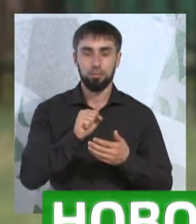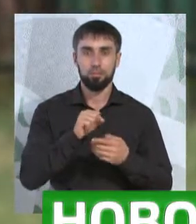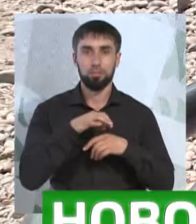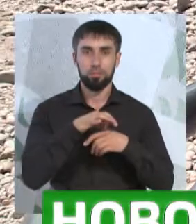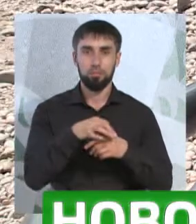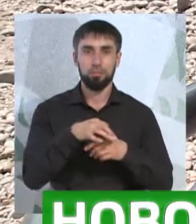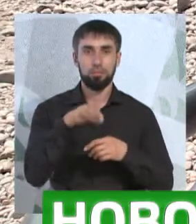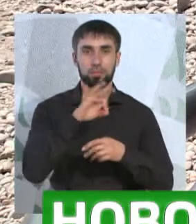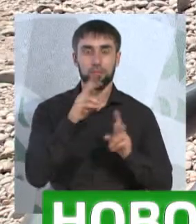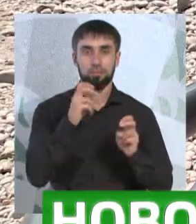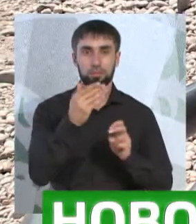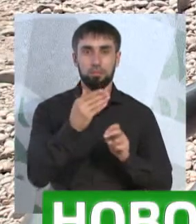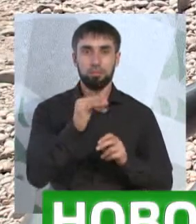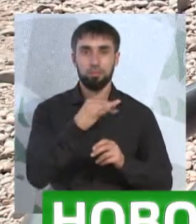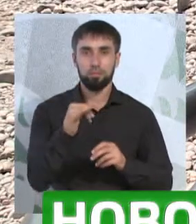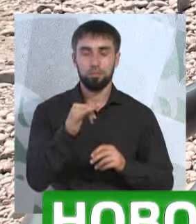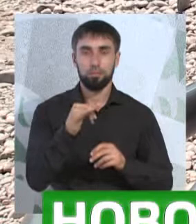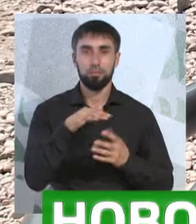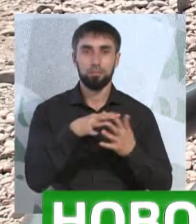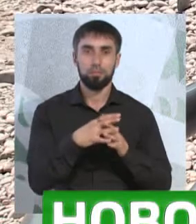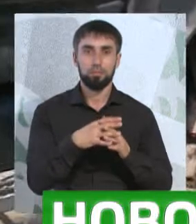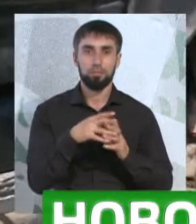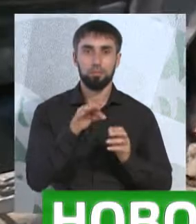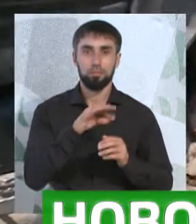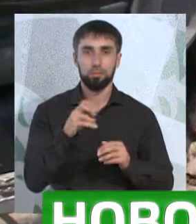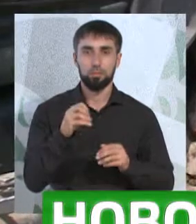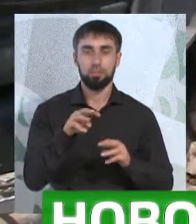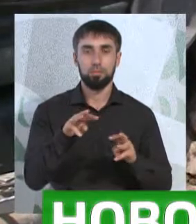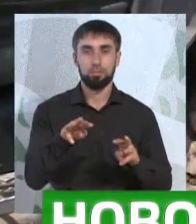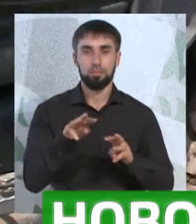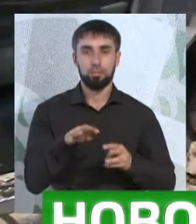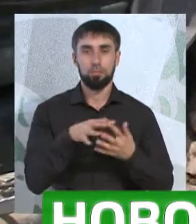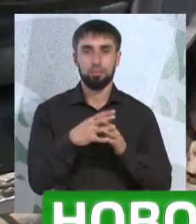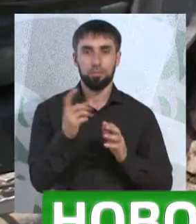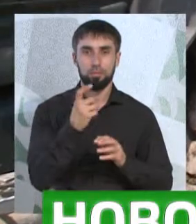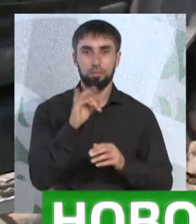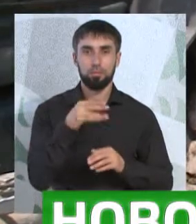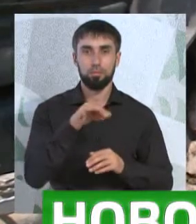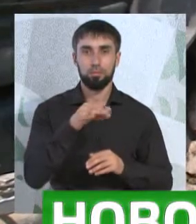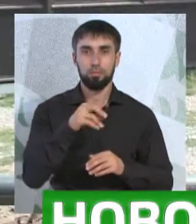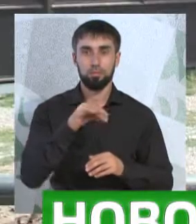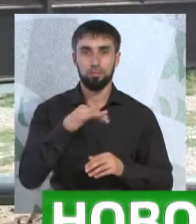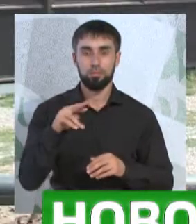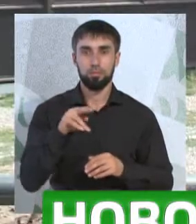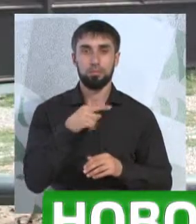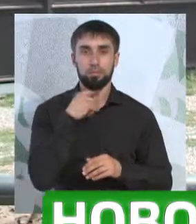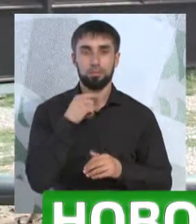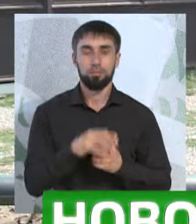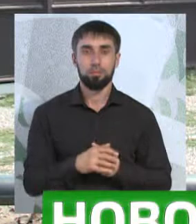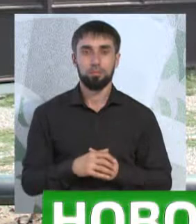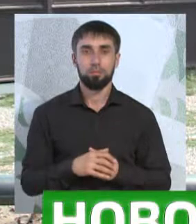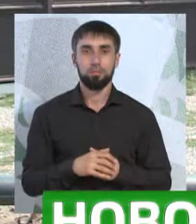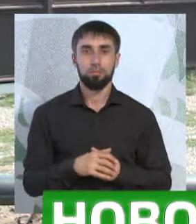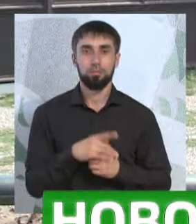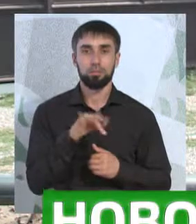согласно программе устойчивого развития сельских поселений по линии Министерства сельского хозяйства и продовольствия Ингушетии. Труба чистая, она